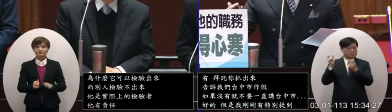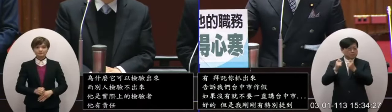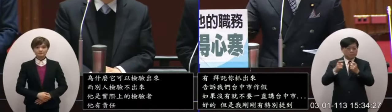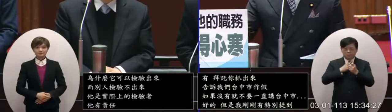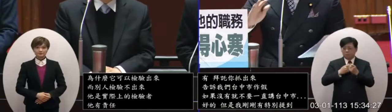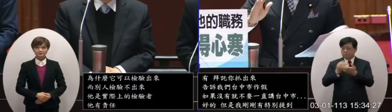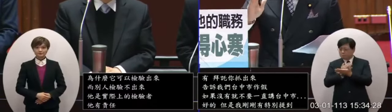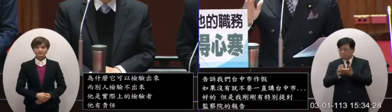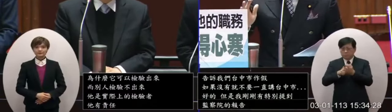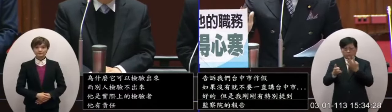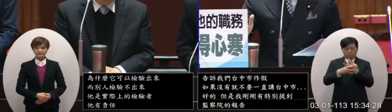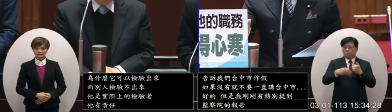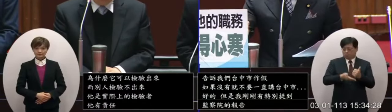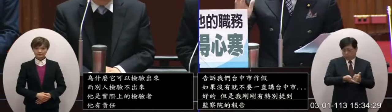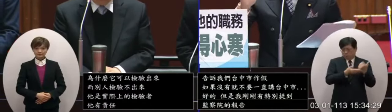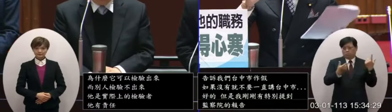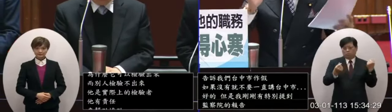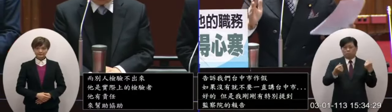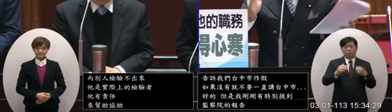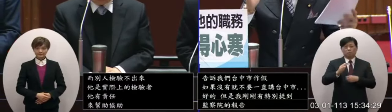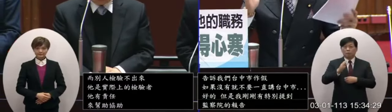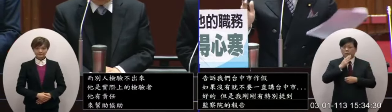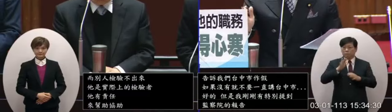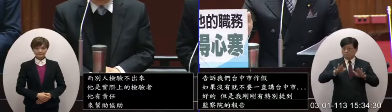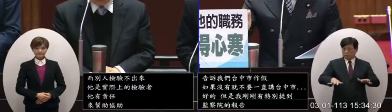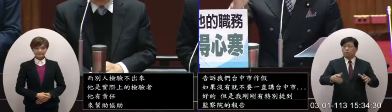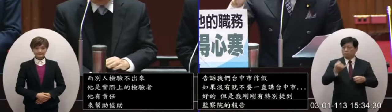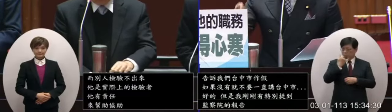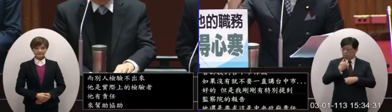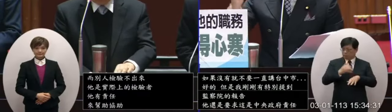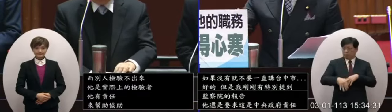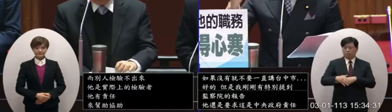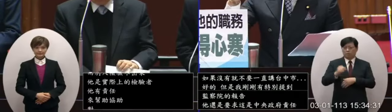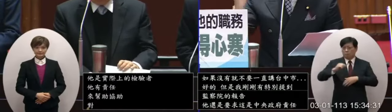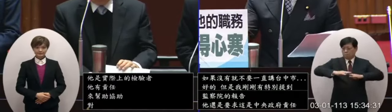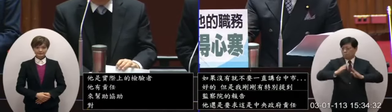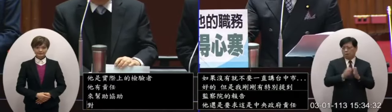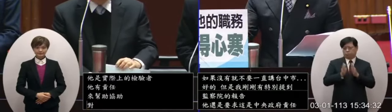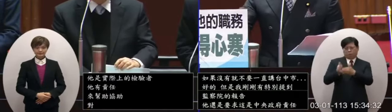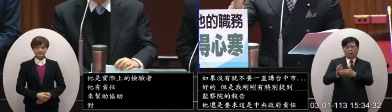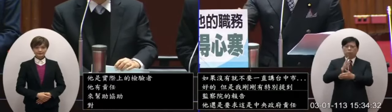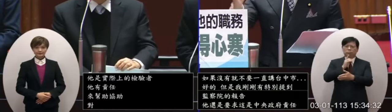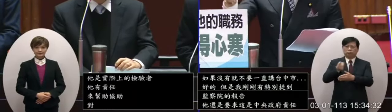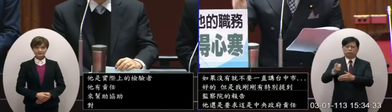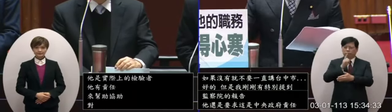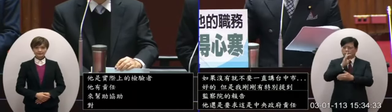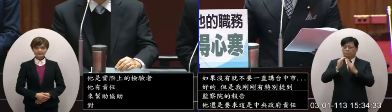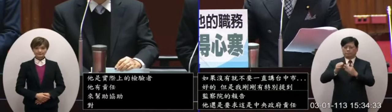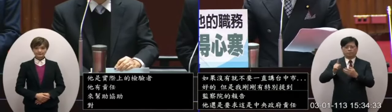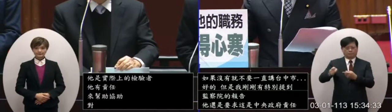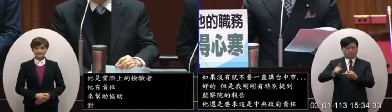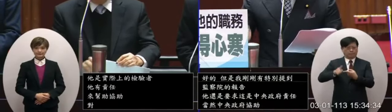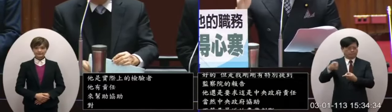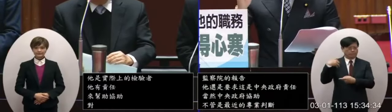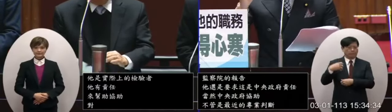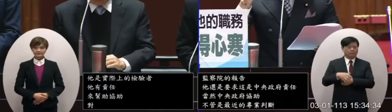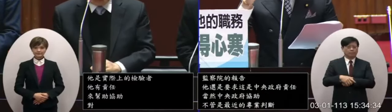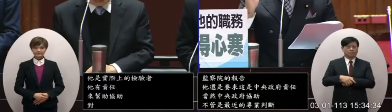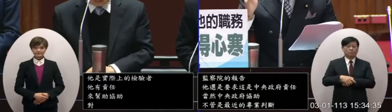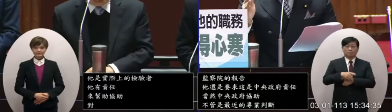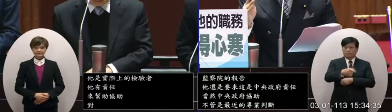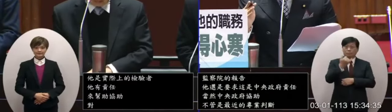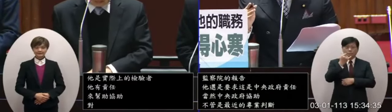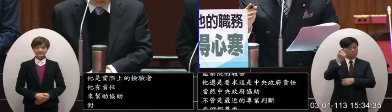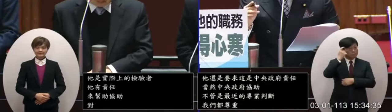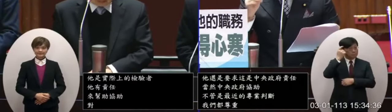判断，专业判断我们都尊重，但是就是目前是有可能，不要马上就定掉就是台中市。那您能